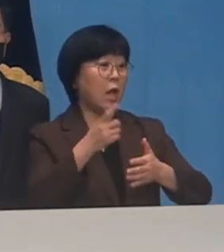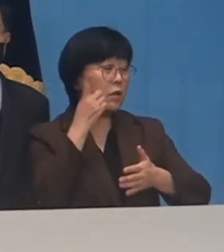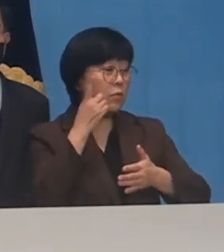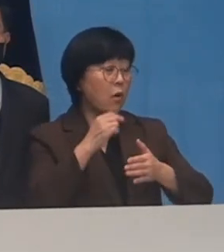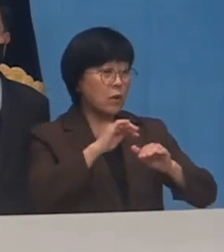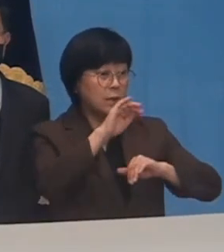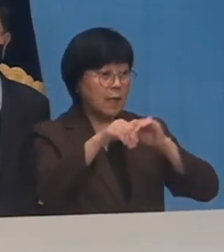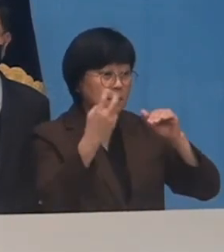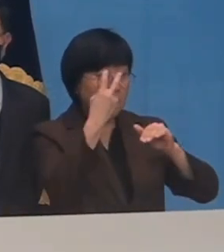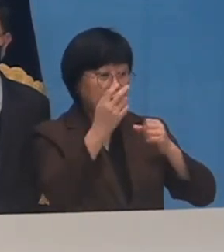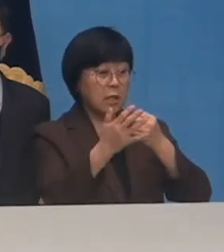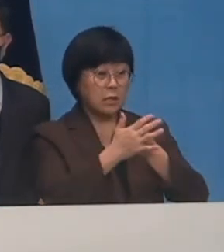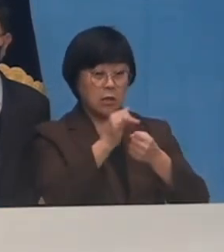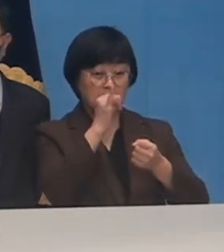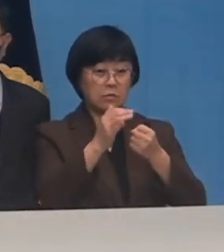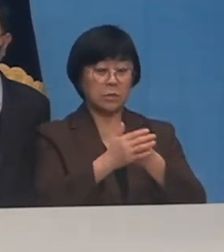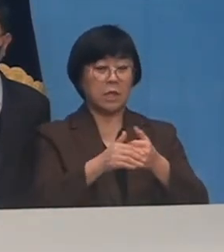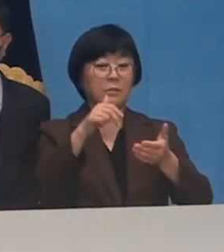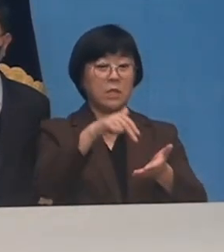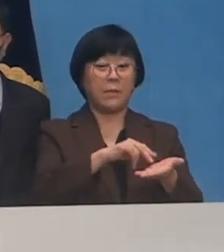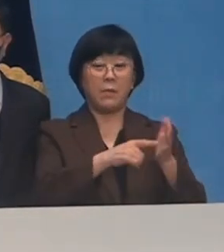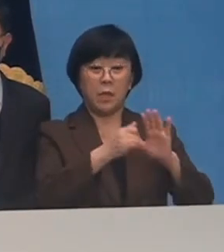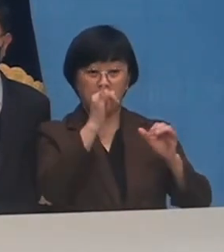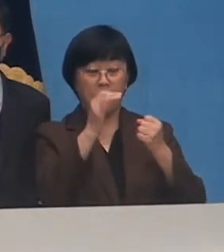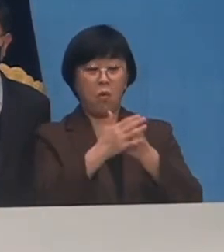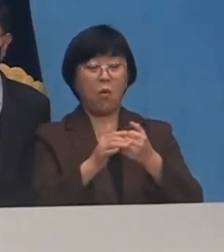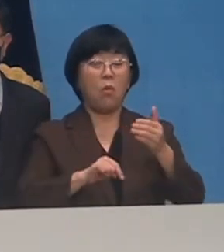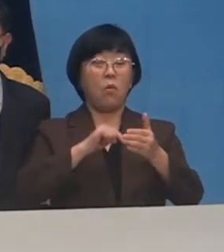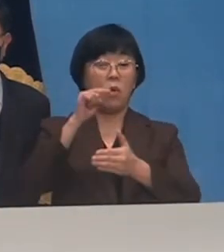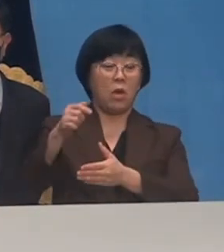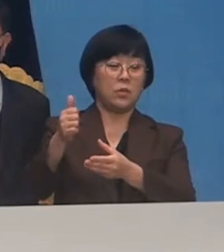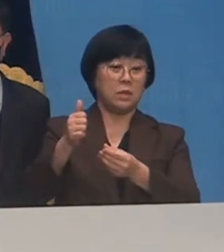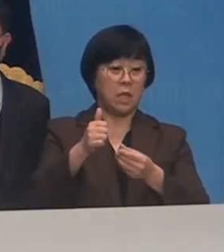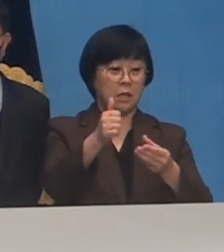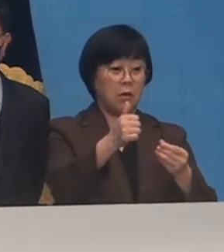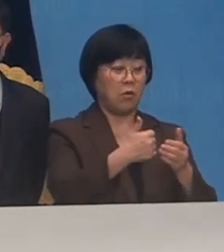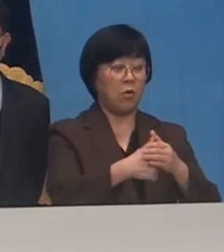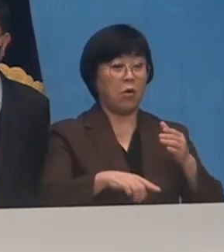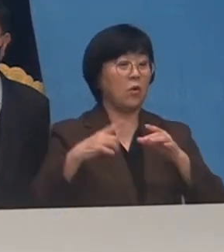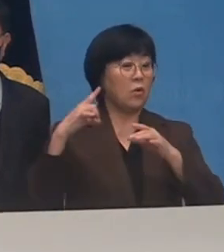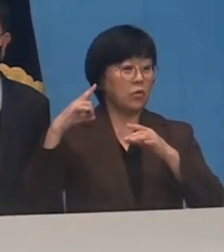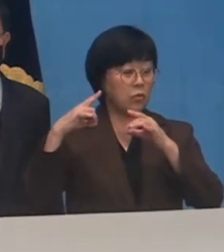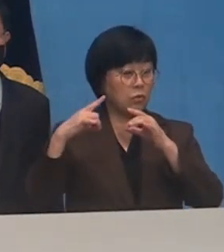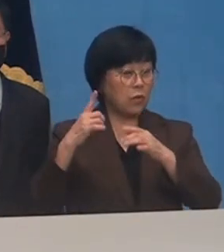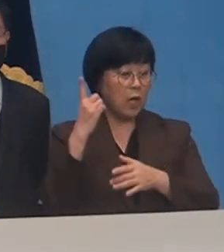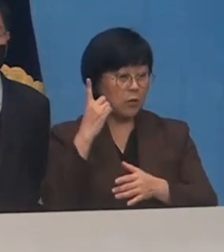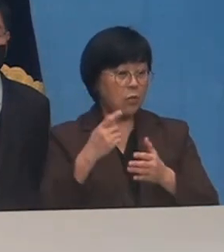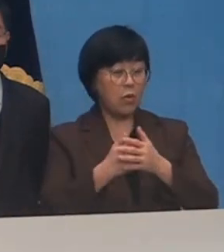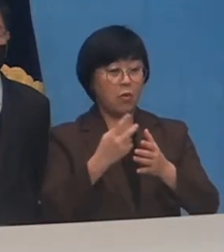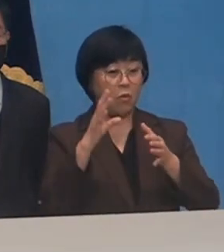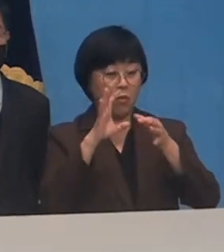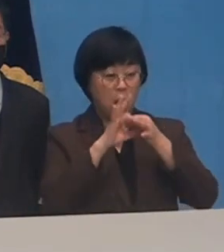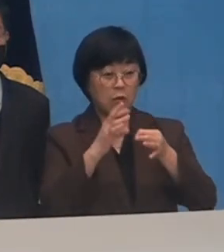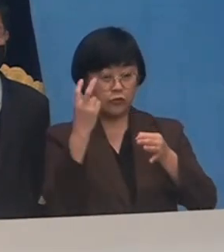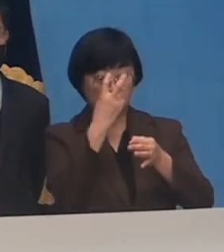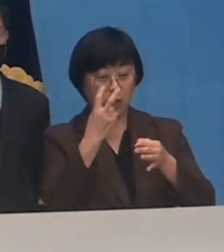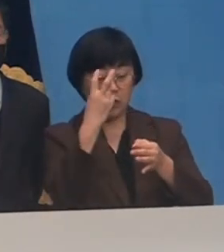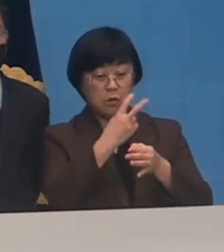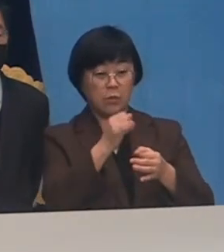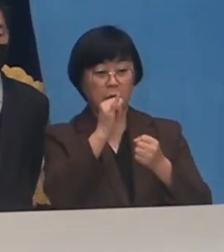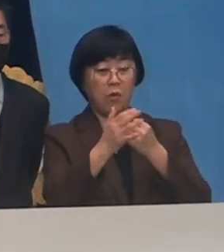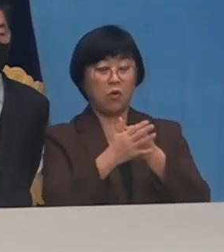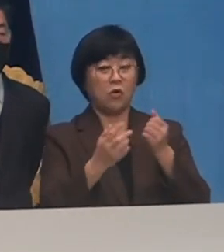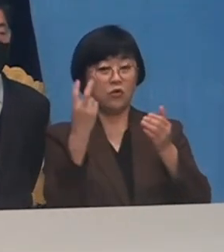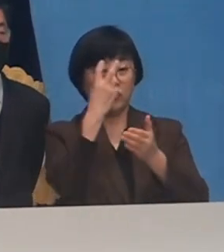논란이 존폐론까지 번지자 입장문을 내고 외부 인사들을 주축으로 통신 관련 수사 활동을 점검하도록 하고